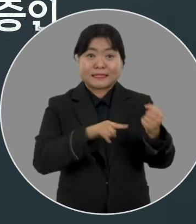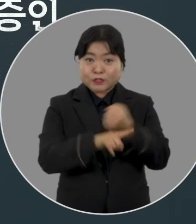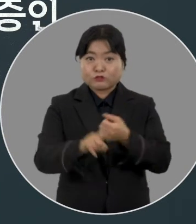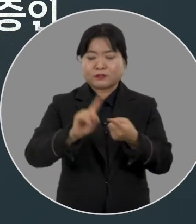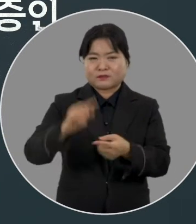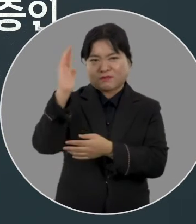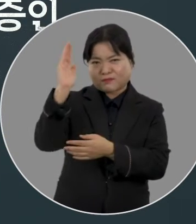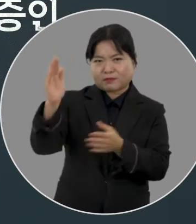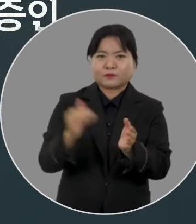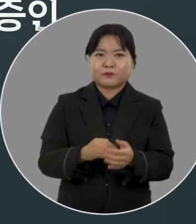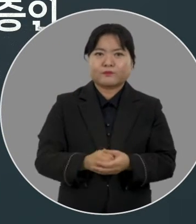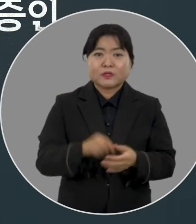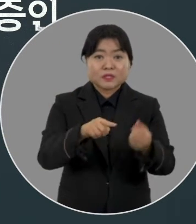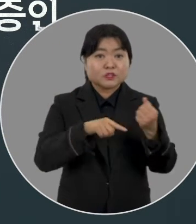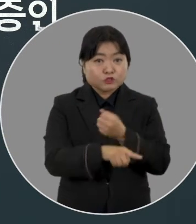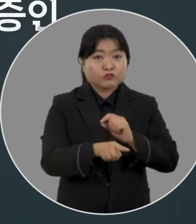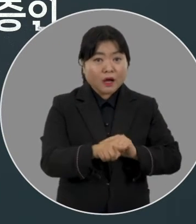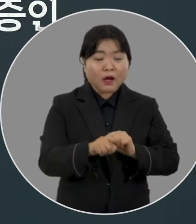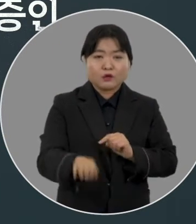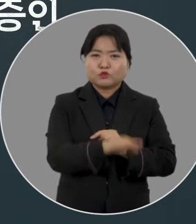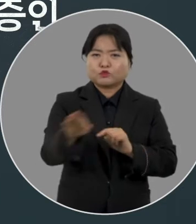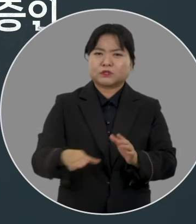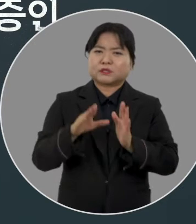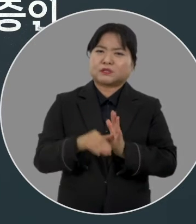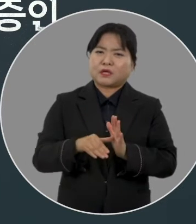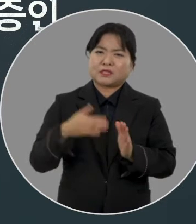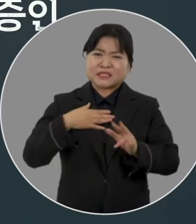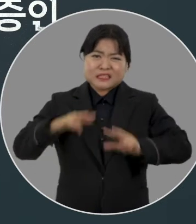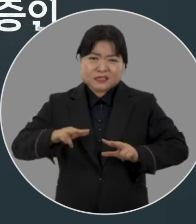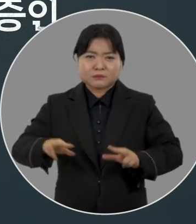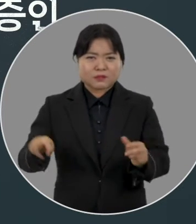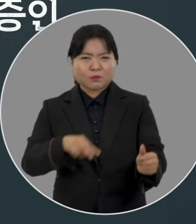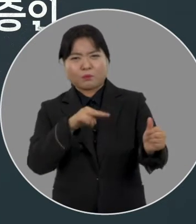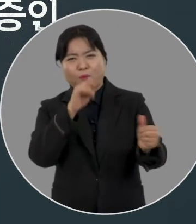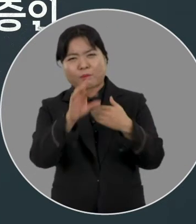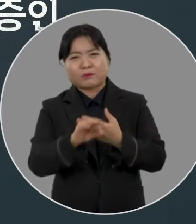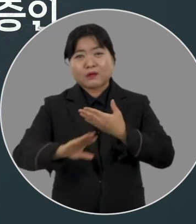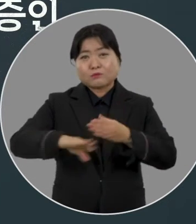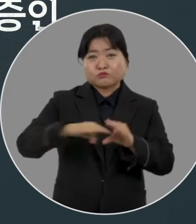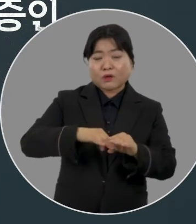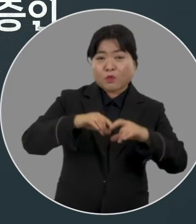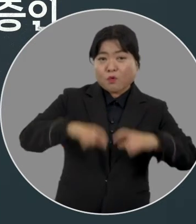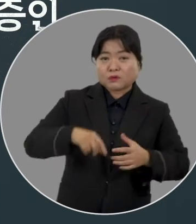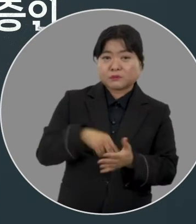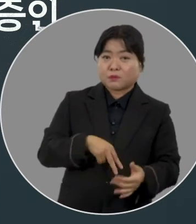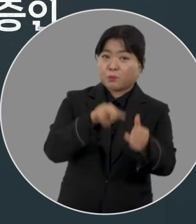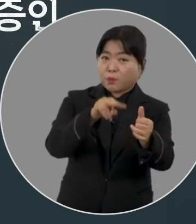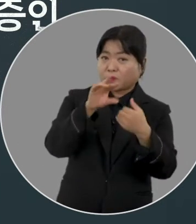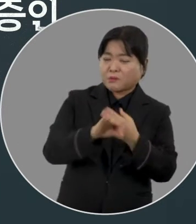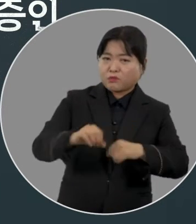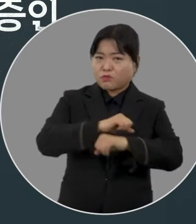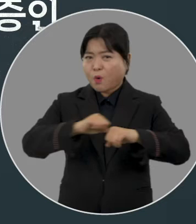존재인 이유를 얘기했는데 그 이유가 우리 시대에서 보면 또 다른 문화권에서 본다면 그리고